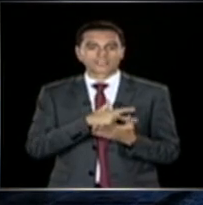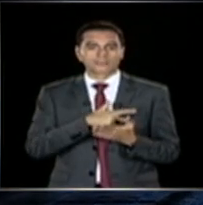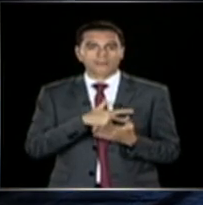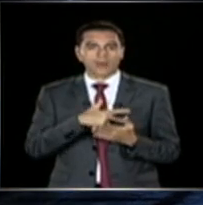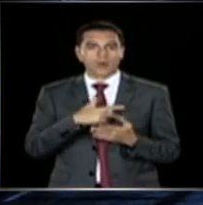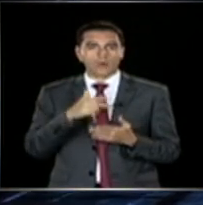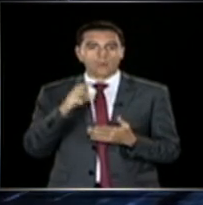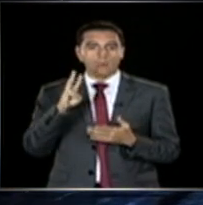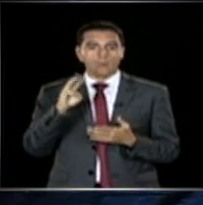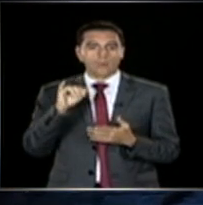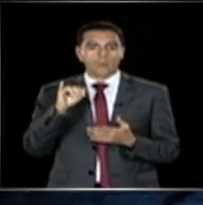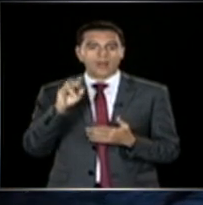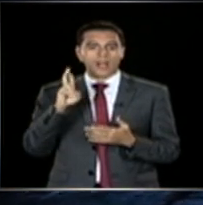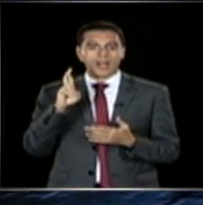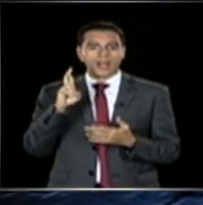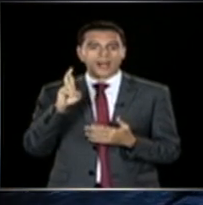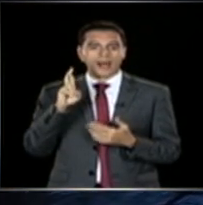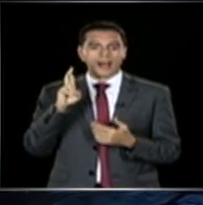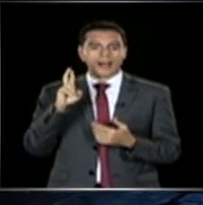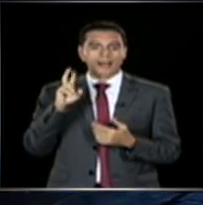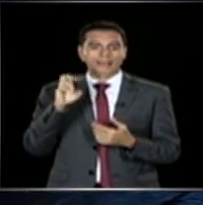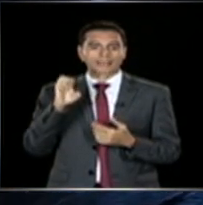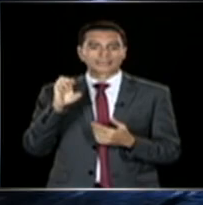بـ Wireless Local Area